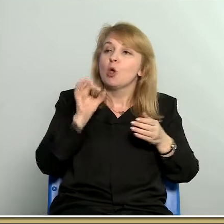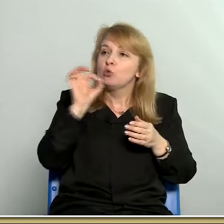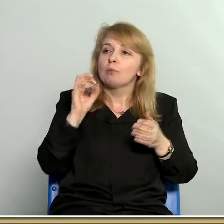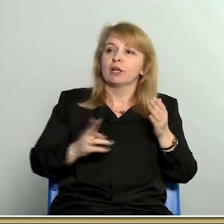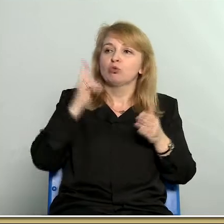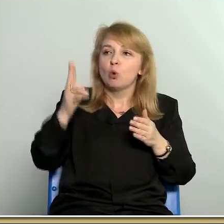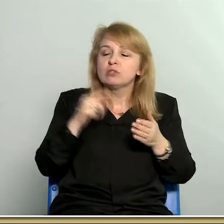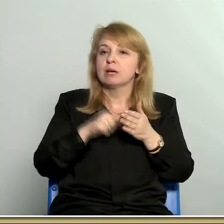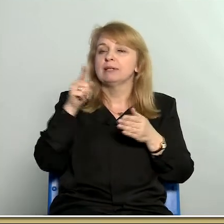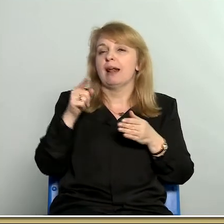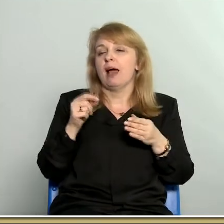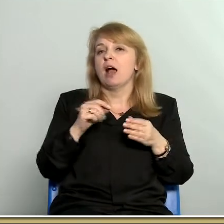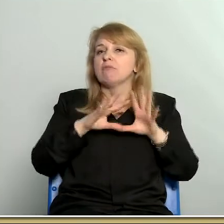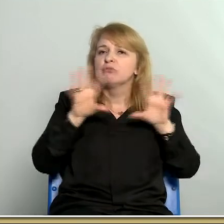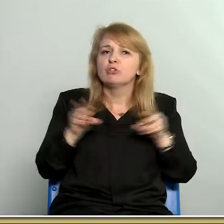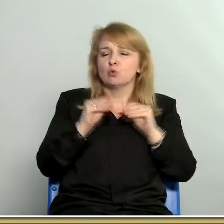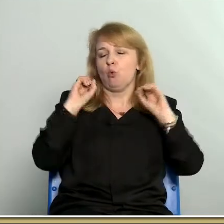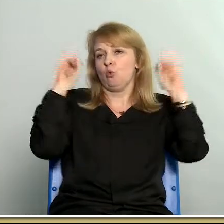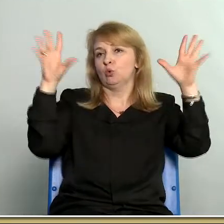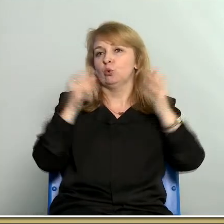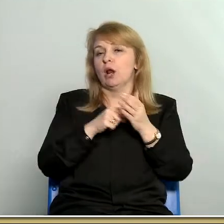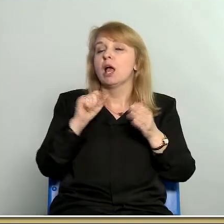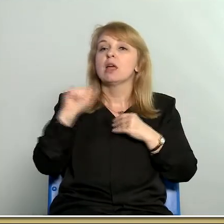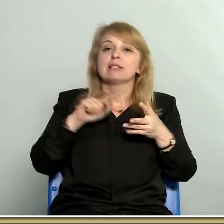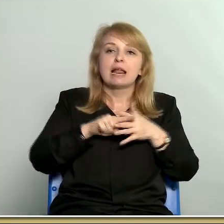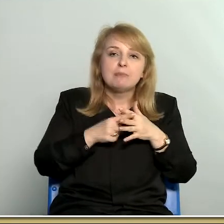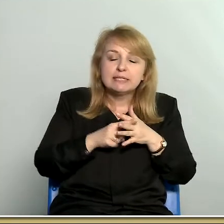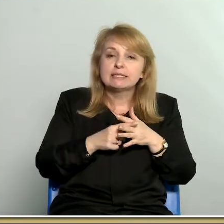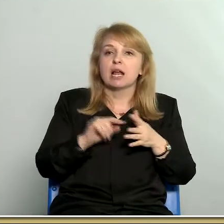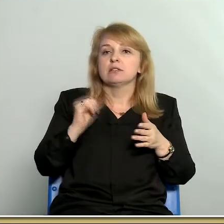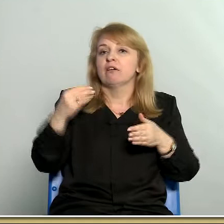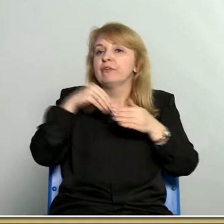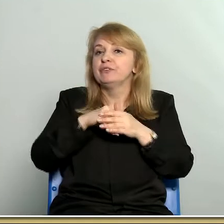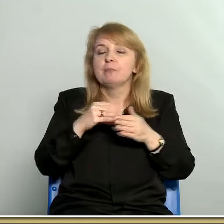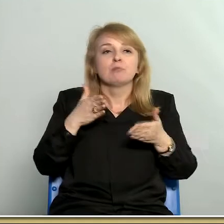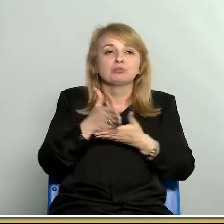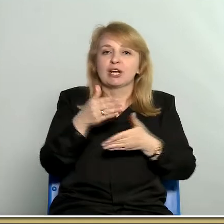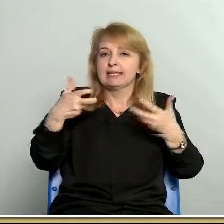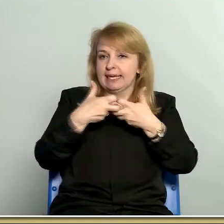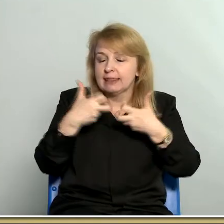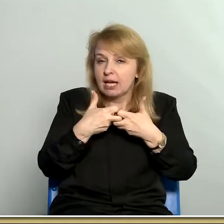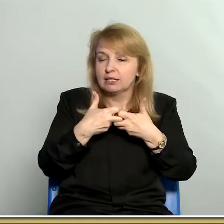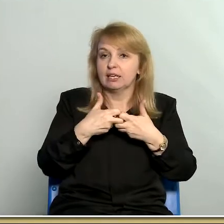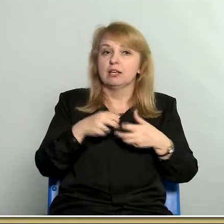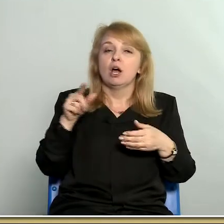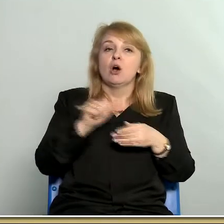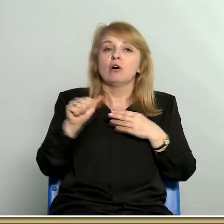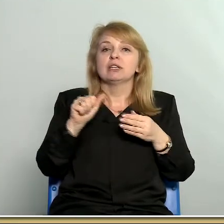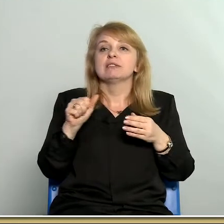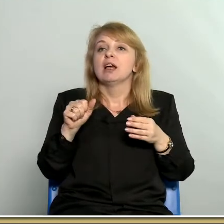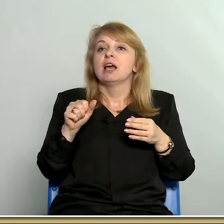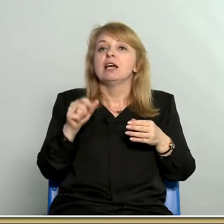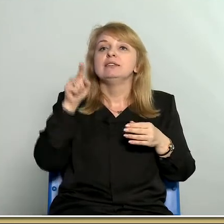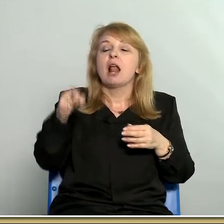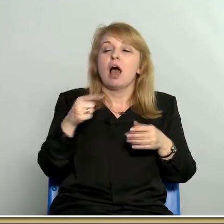do zasobów kultury. Administracja, czyli działanie administracji poprzez internet do trzeciego poziomu dojrzałości,